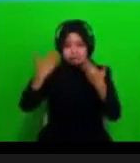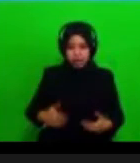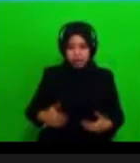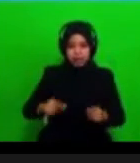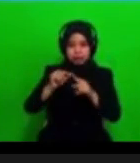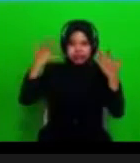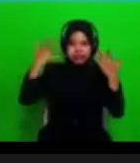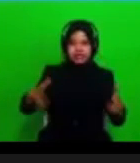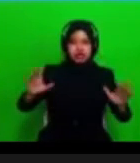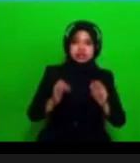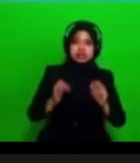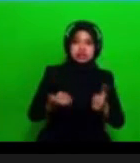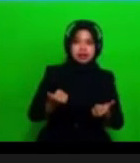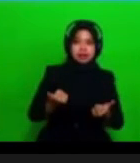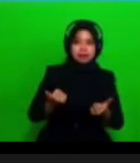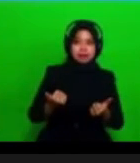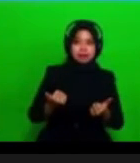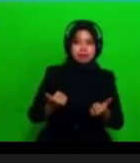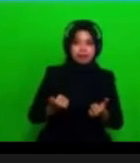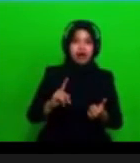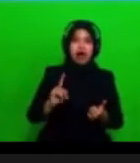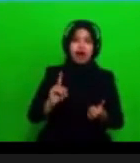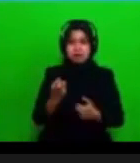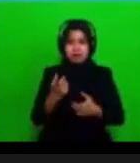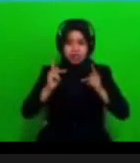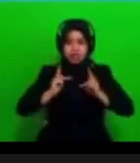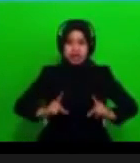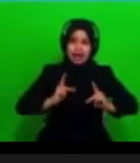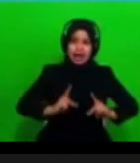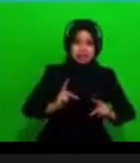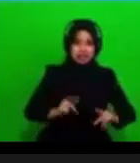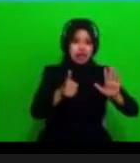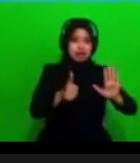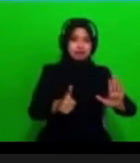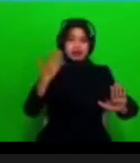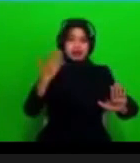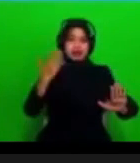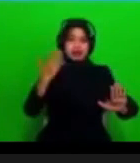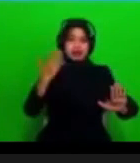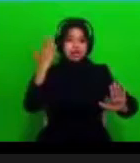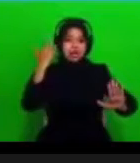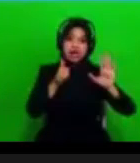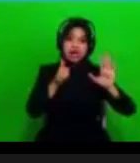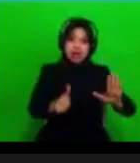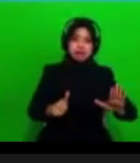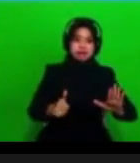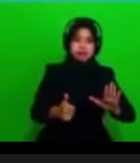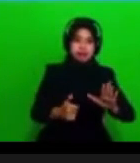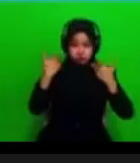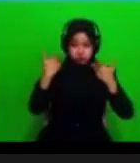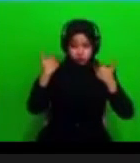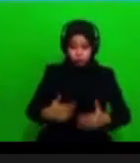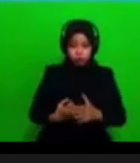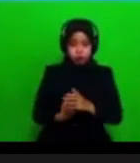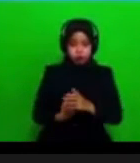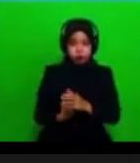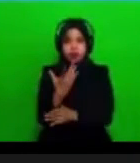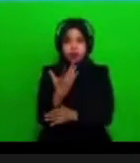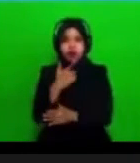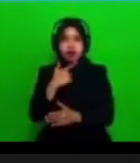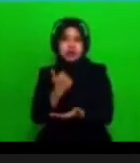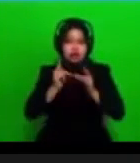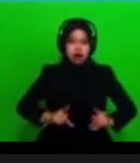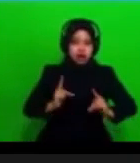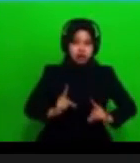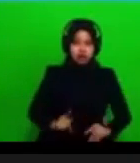Menciptakan pelajar Pancasila, menciptakan lulusan memiliki karakter 6 tadi itu, menciptakan SDM bangsa yang hebat memiliki 6